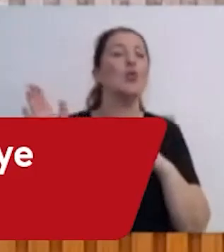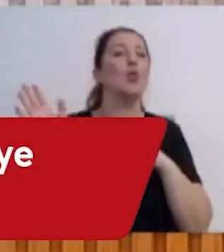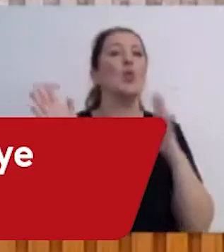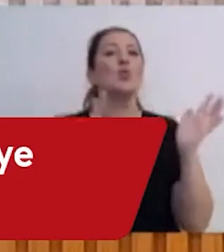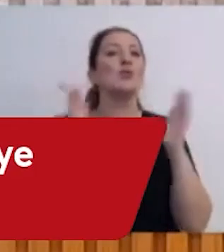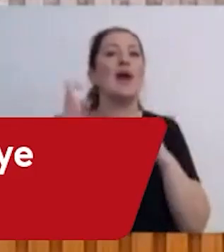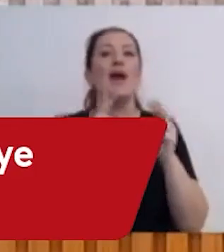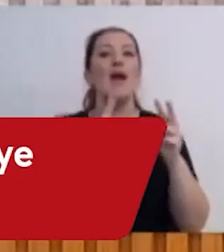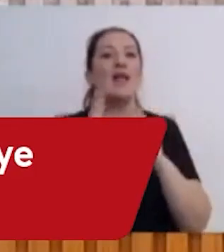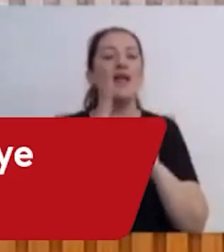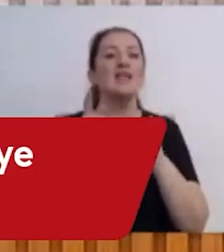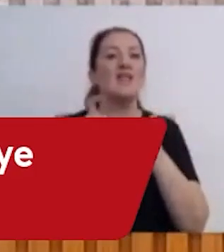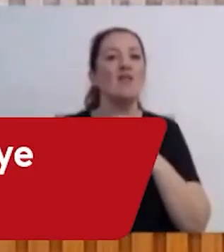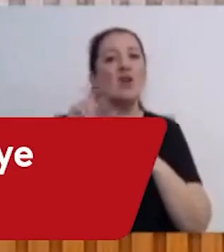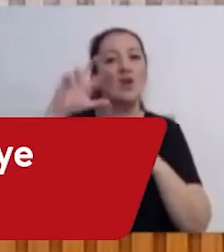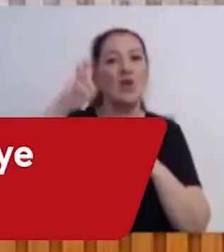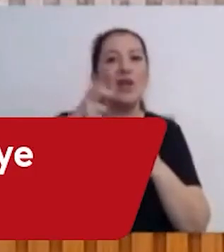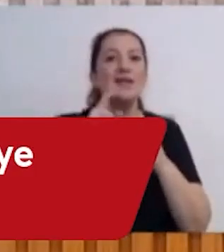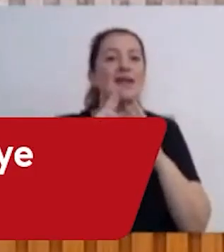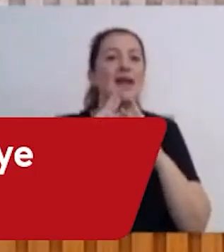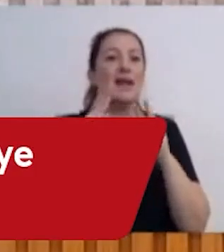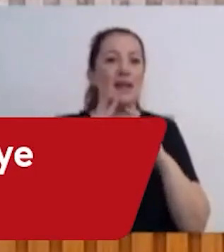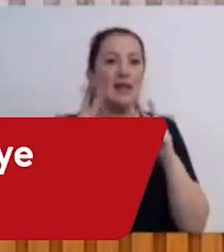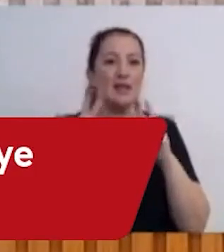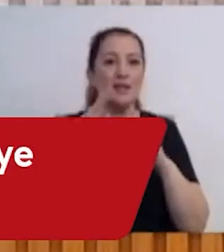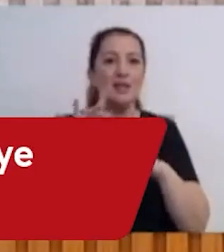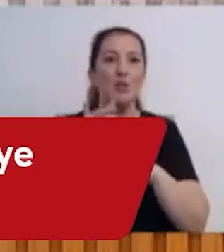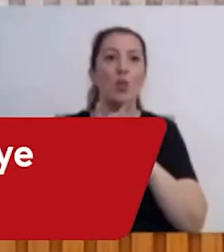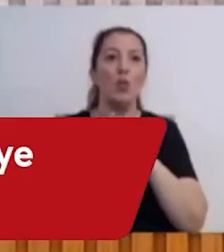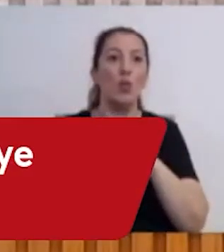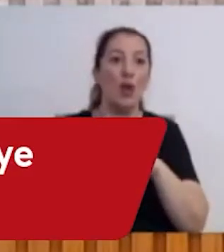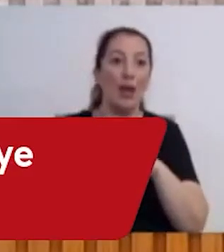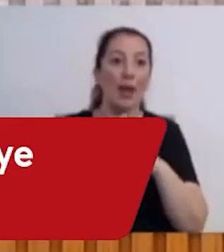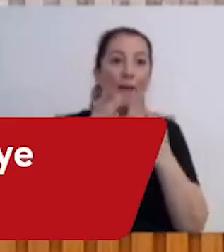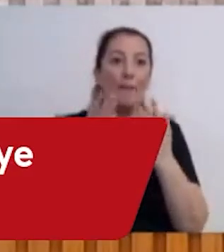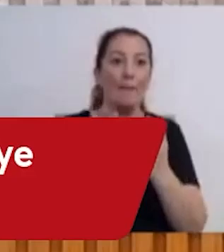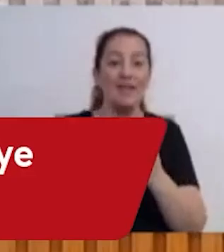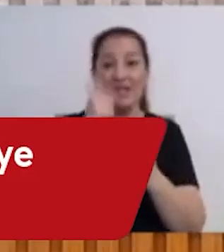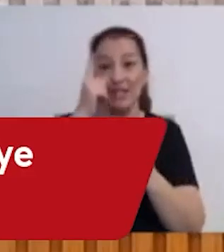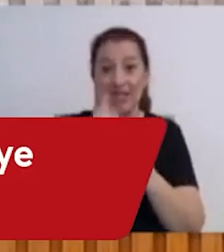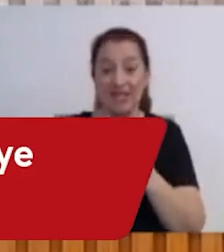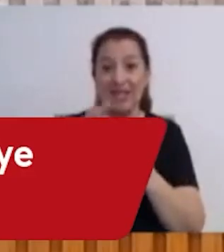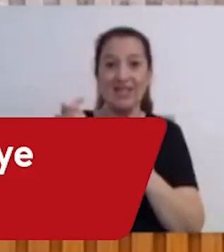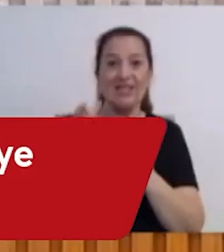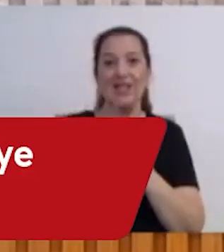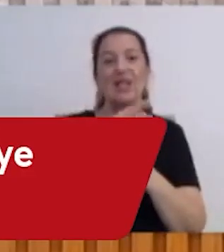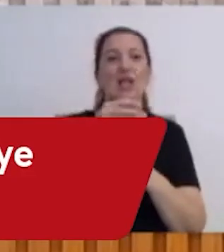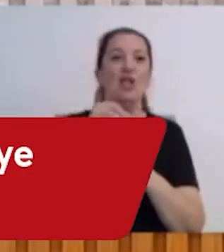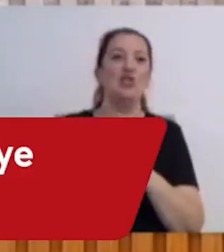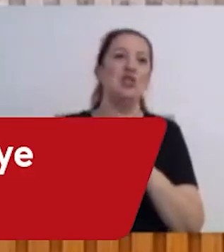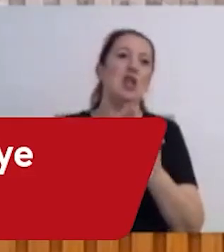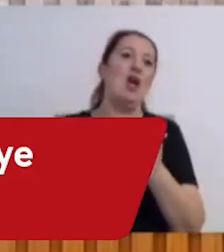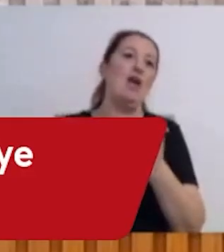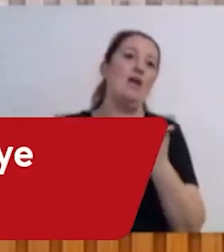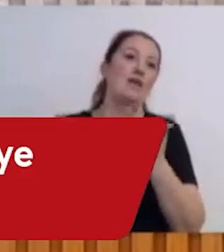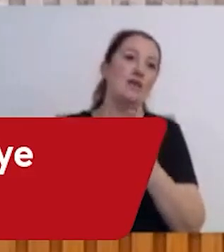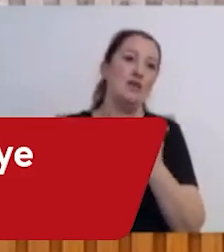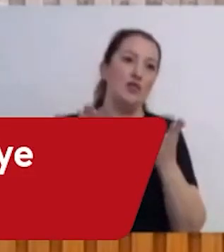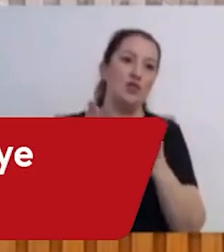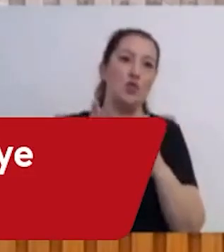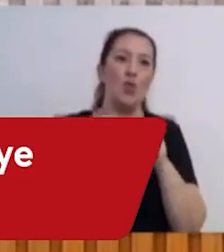ve güneş enerjisinde ülkemiz ilk sayıların içerisinde arkadaşlar.